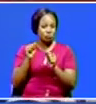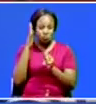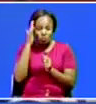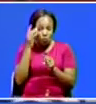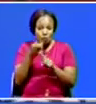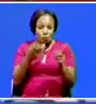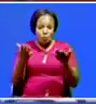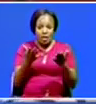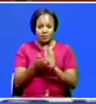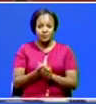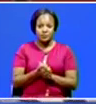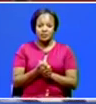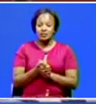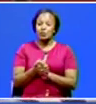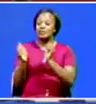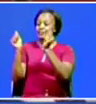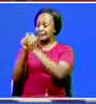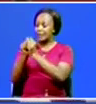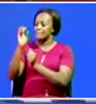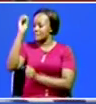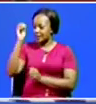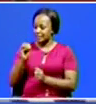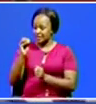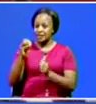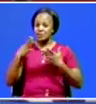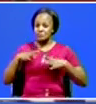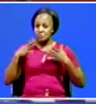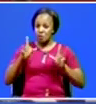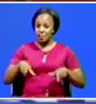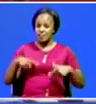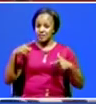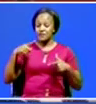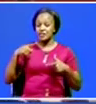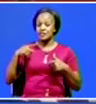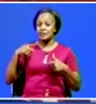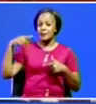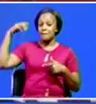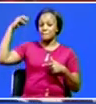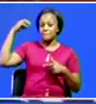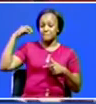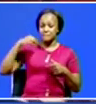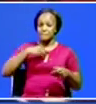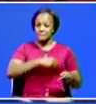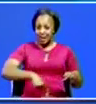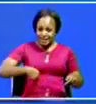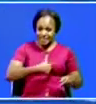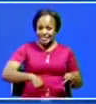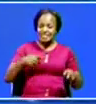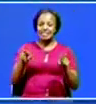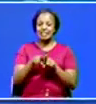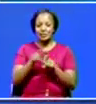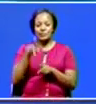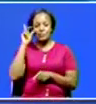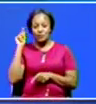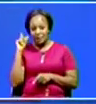zaonyesha kuwa 10% ya wanaume wanaoishi maeneo bunge ya Magarini na Malindi wanaugua mapumbu. Ugonjwa